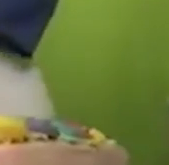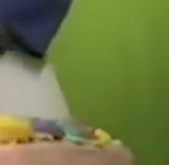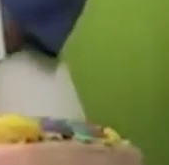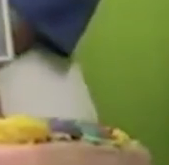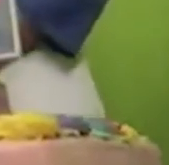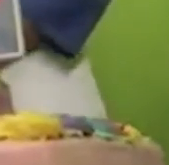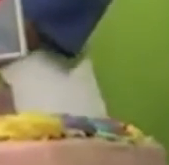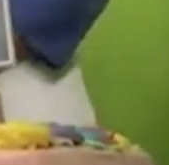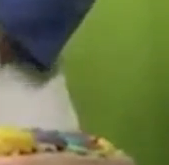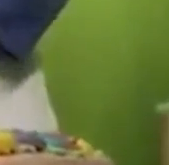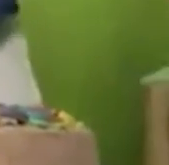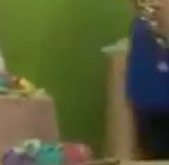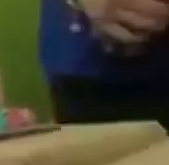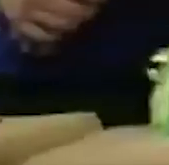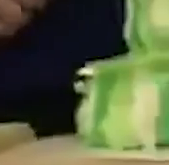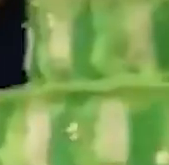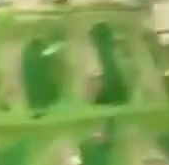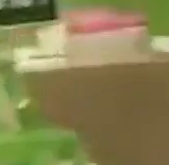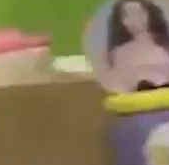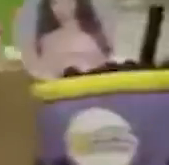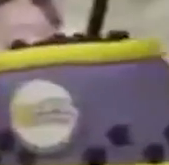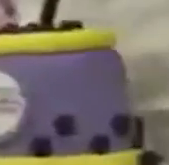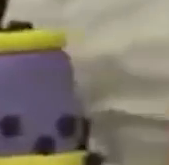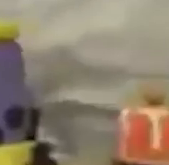panoorin natin to.